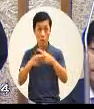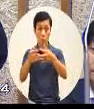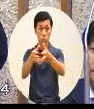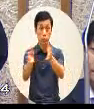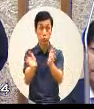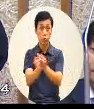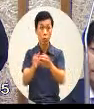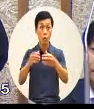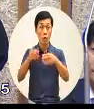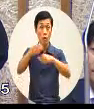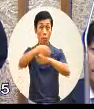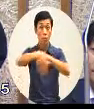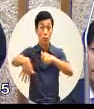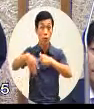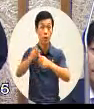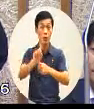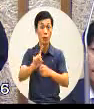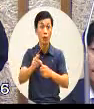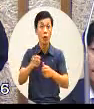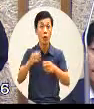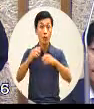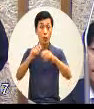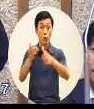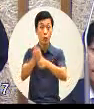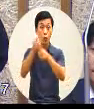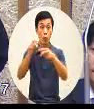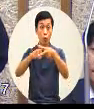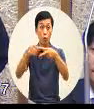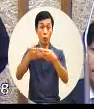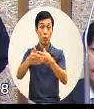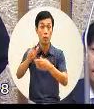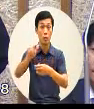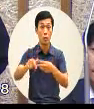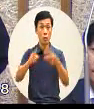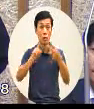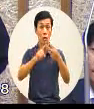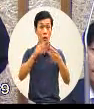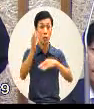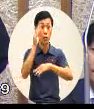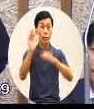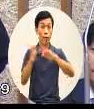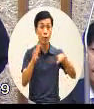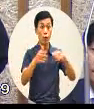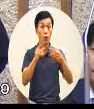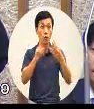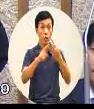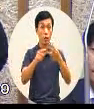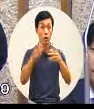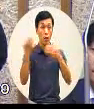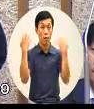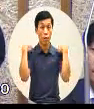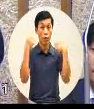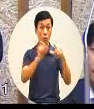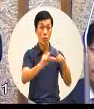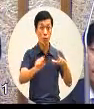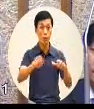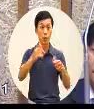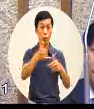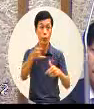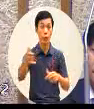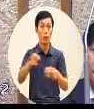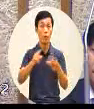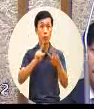小组的成员有包括咱总工程师，包括我们的政通单位，包括我们的承办人员，哦，我们就是